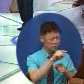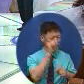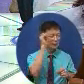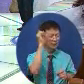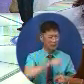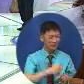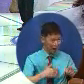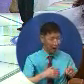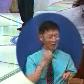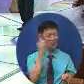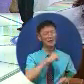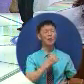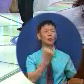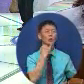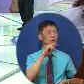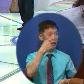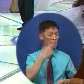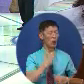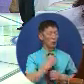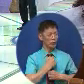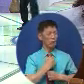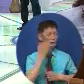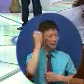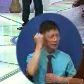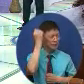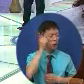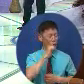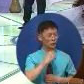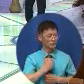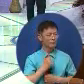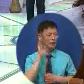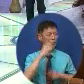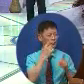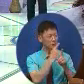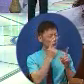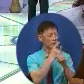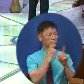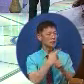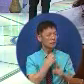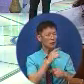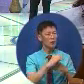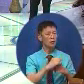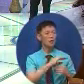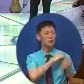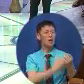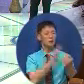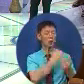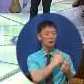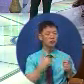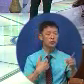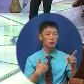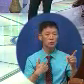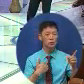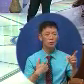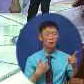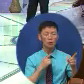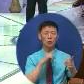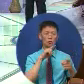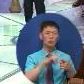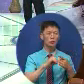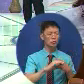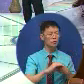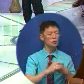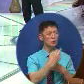때문이야. 아, 그러면 나는 다음부터 이걸 조심하면 틀리지 않겠구나. 유능감을 높이려면 이렇게 하면 되겠구나 알기 때문에 그